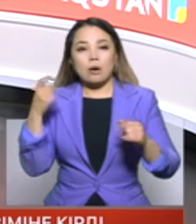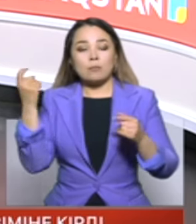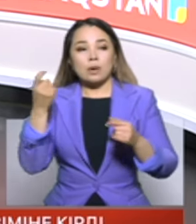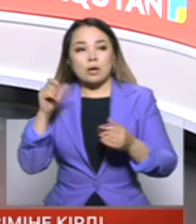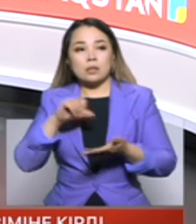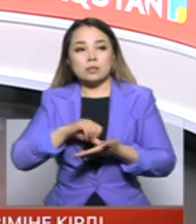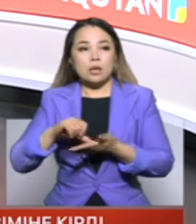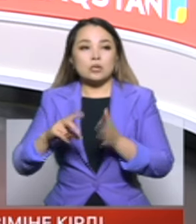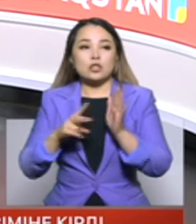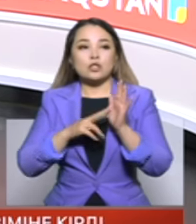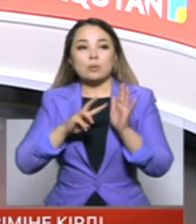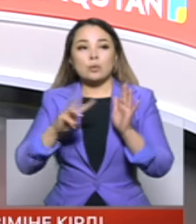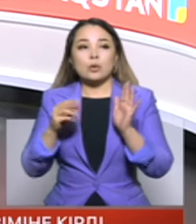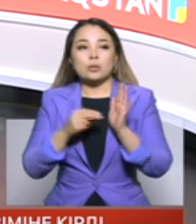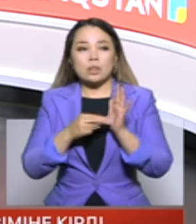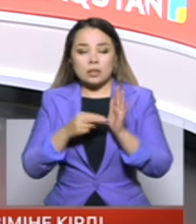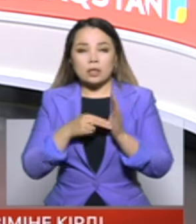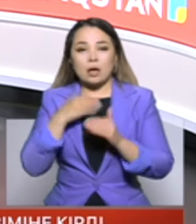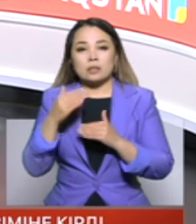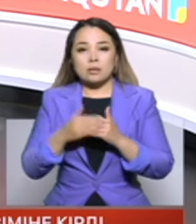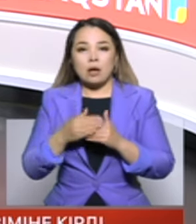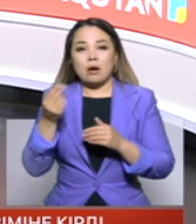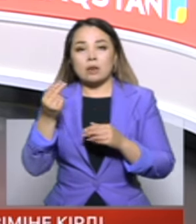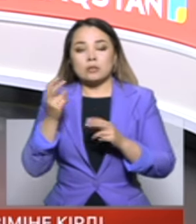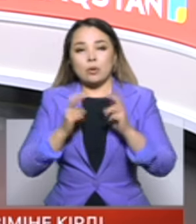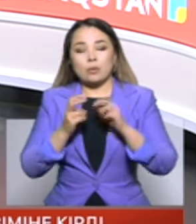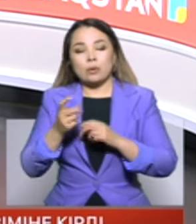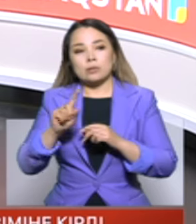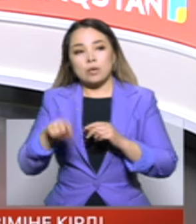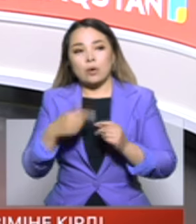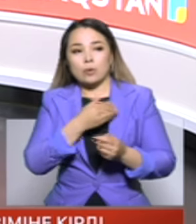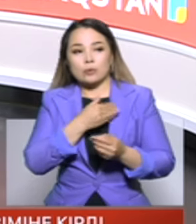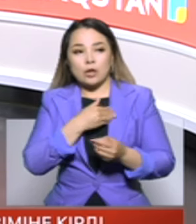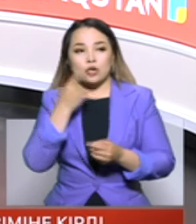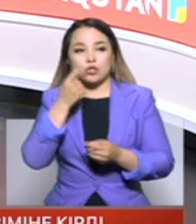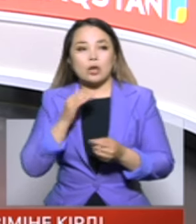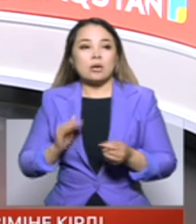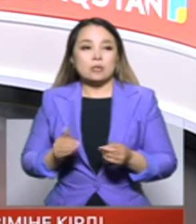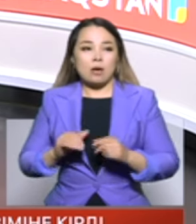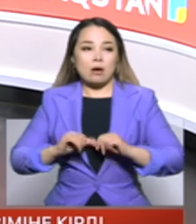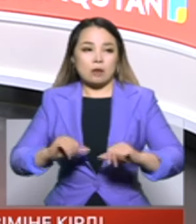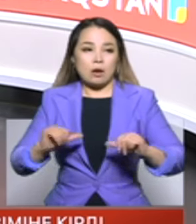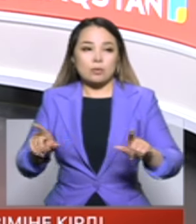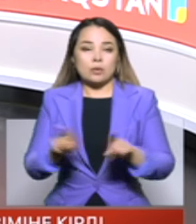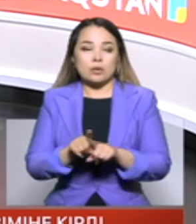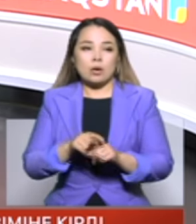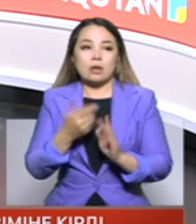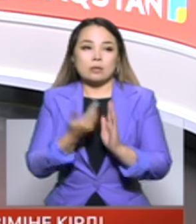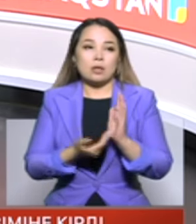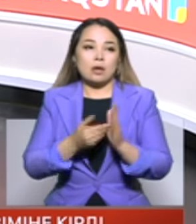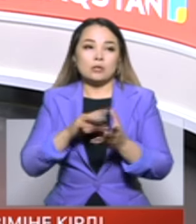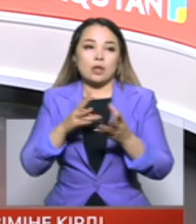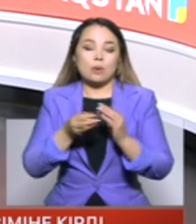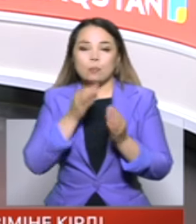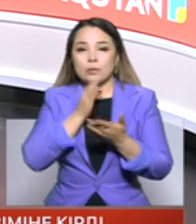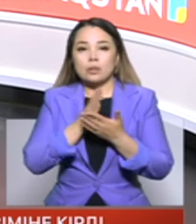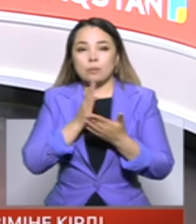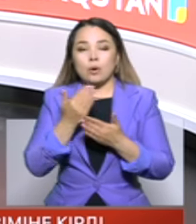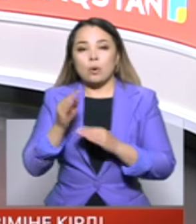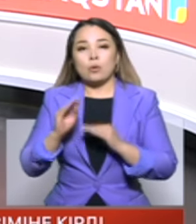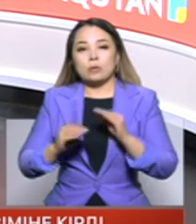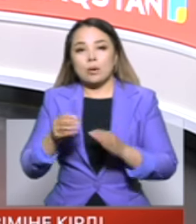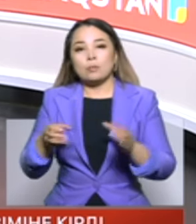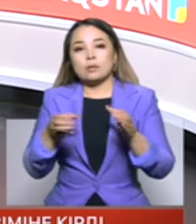бақташыларынан 7 миллион теңгеден астам ақша өндіріп алмақ болған. Жеке комиссия құрып, тәуелсіз сараптама жасатқан. Алайда оның